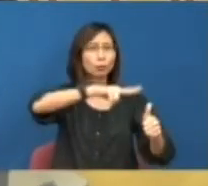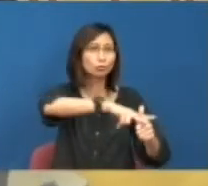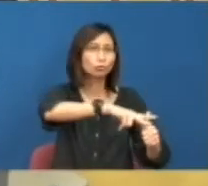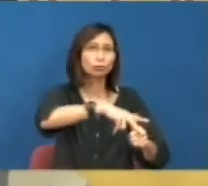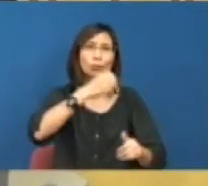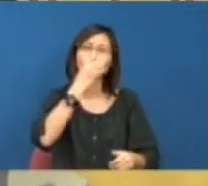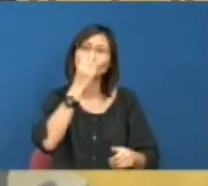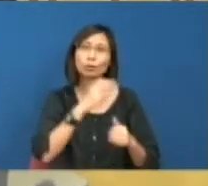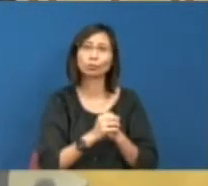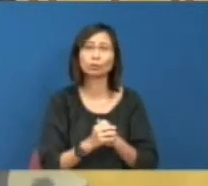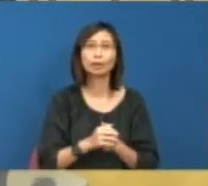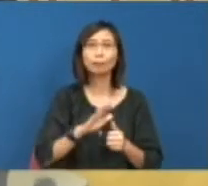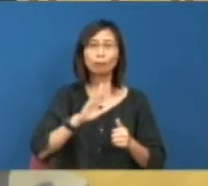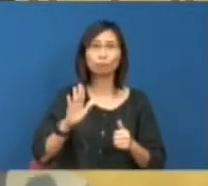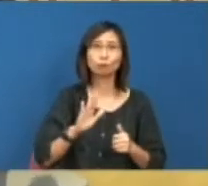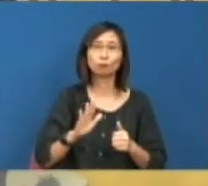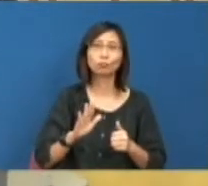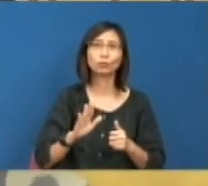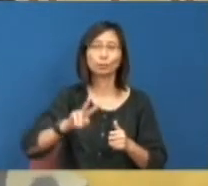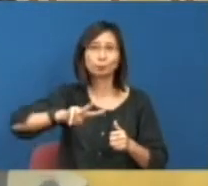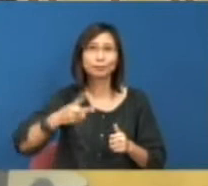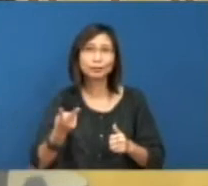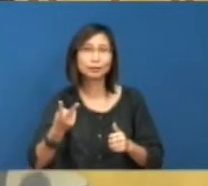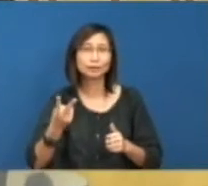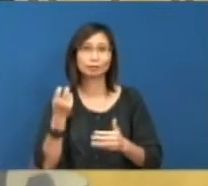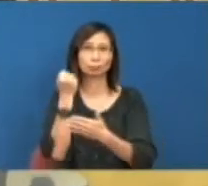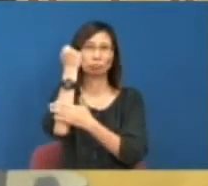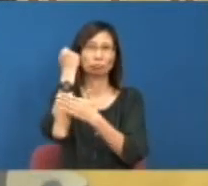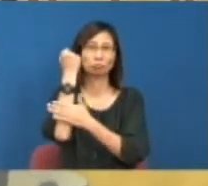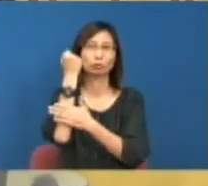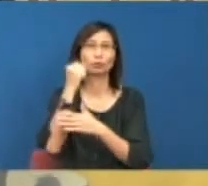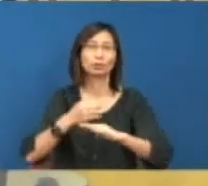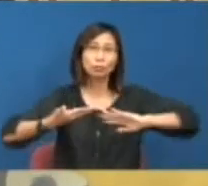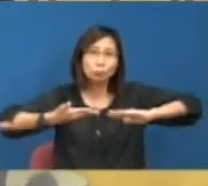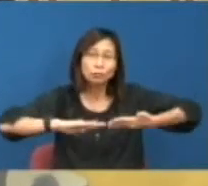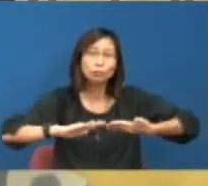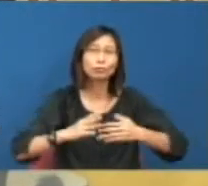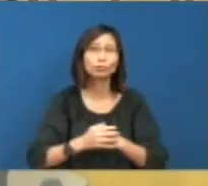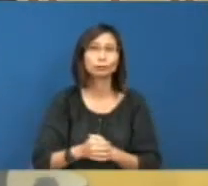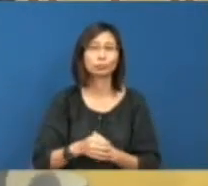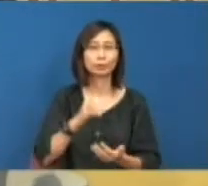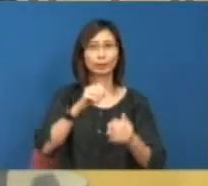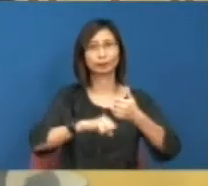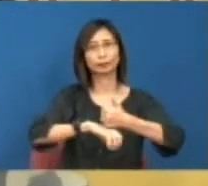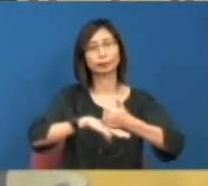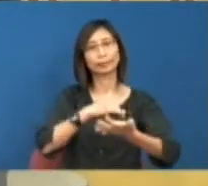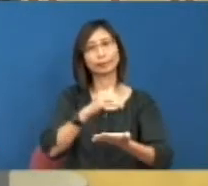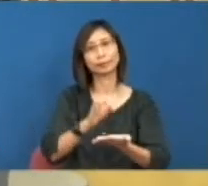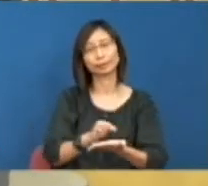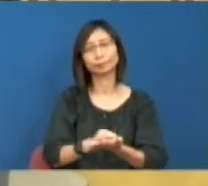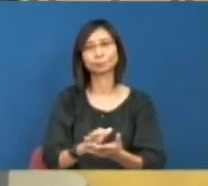為一個所謂顛覆嘅基地，即係話香港而家暫時殘存嘅自由人權